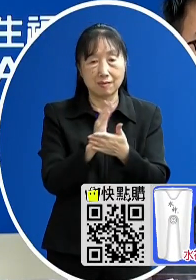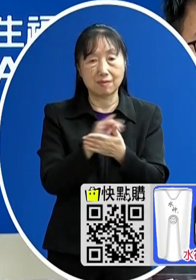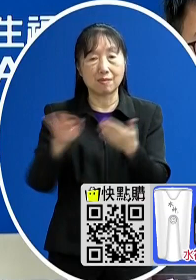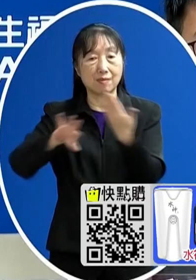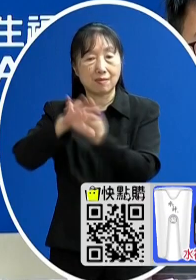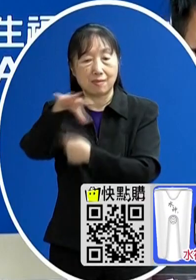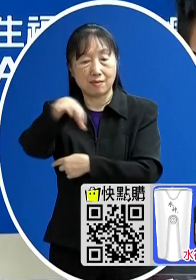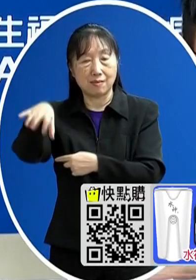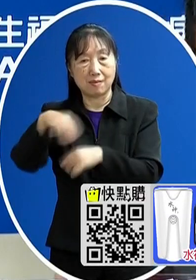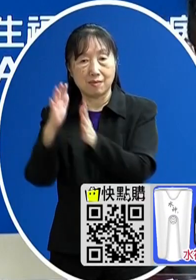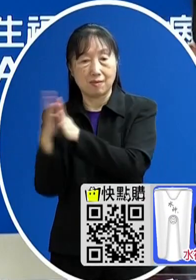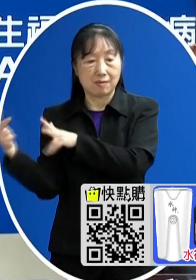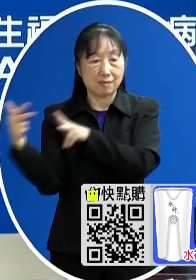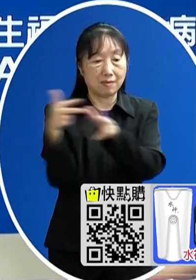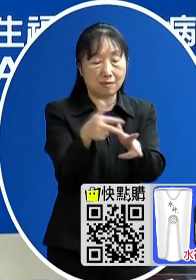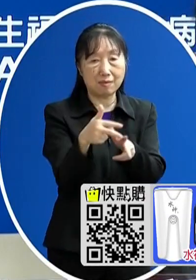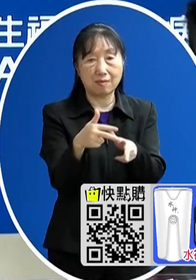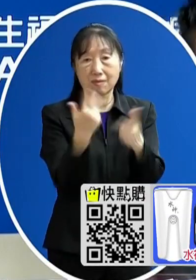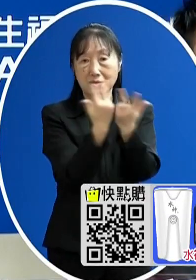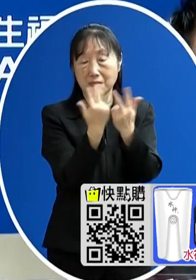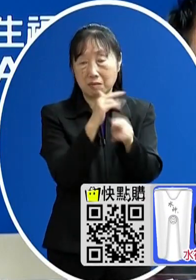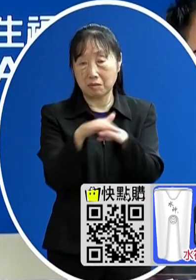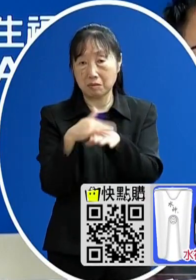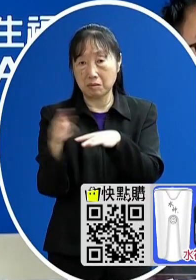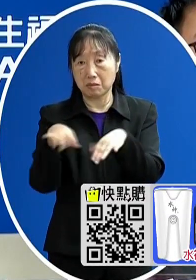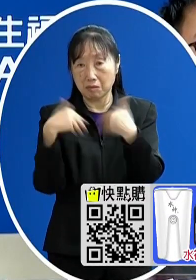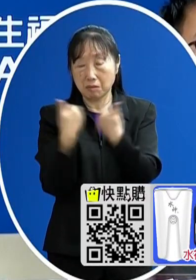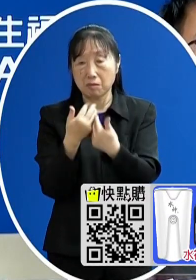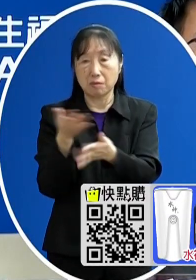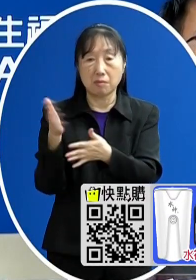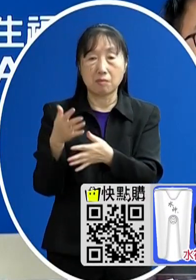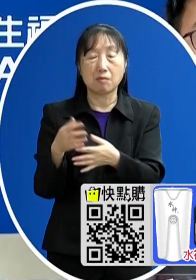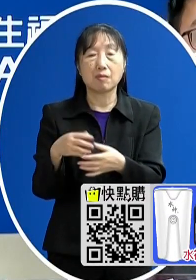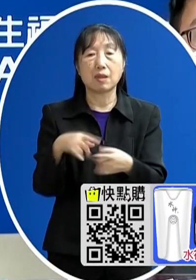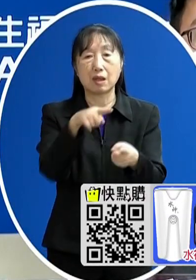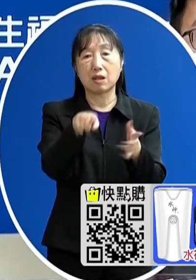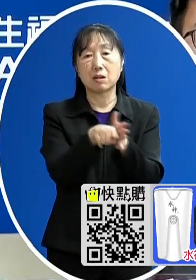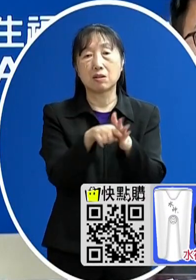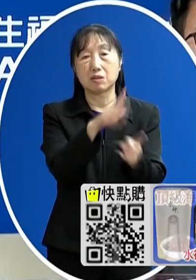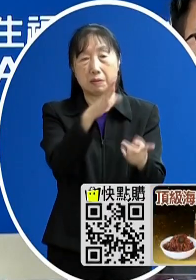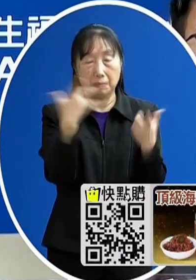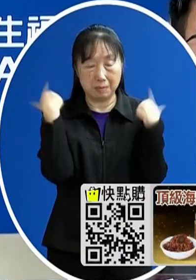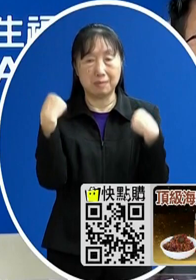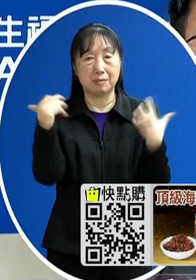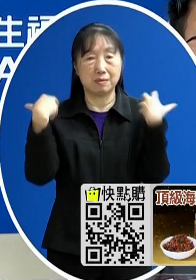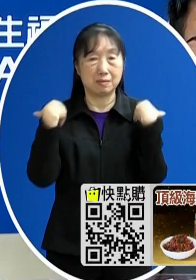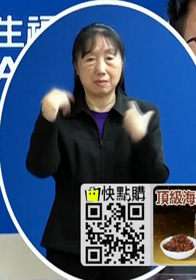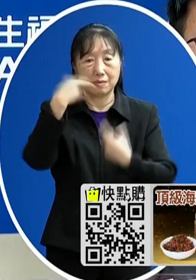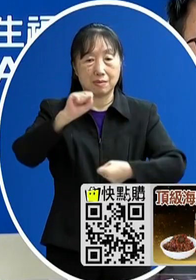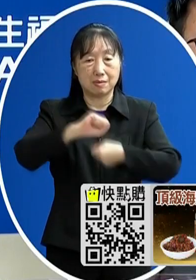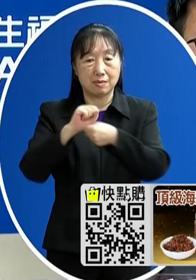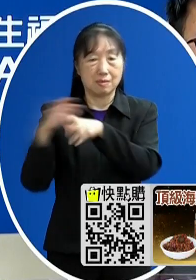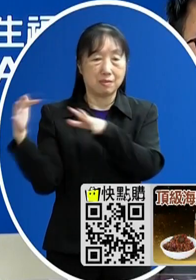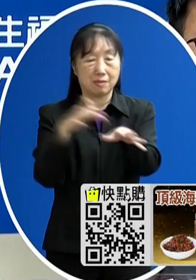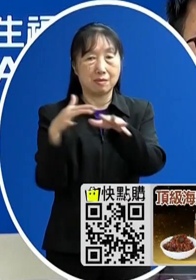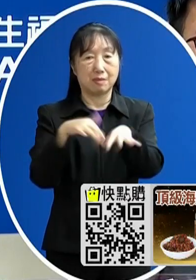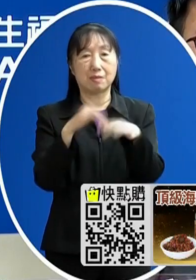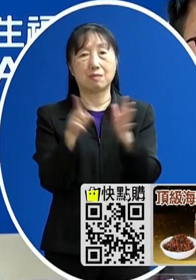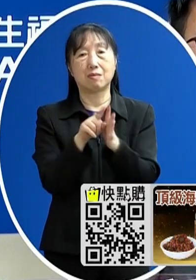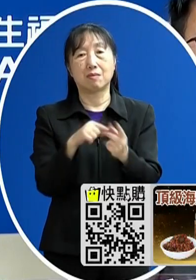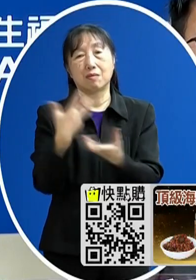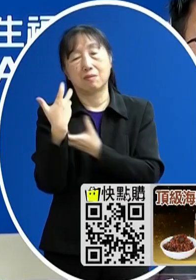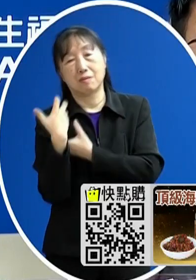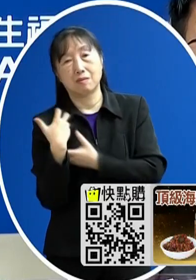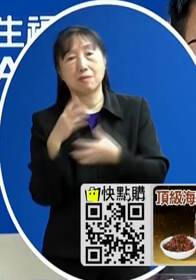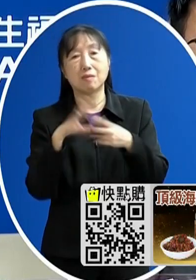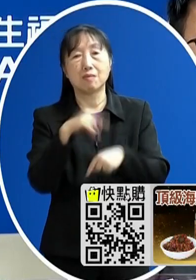县市都跑到新北市来了，那本来最忙的地方又加重了负担哦，等等的。所以我一再强调，整体的政